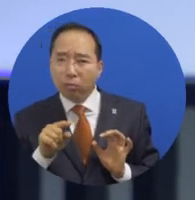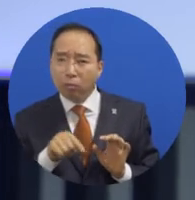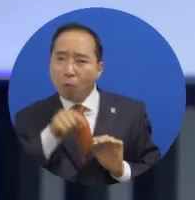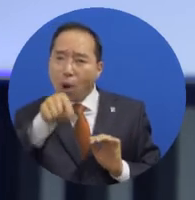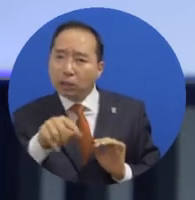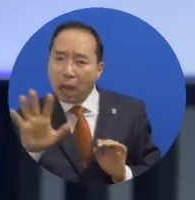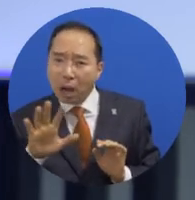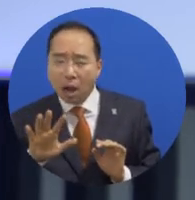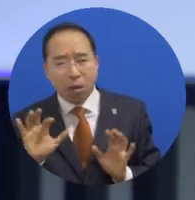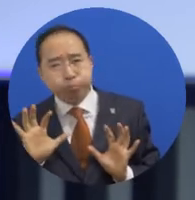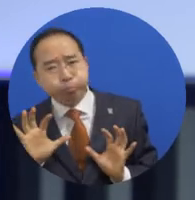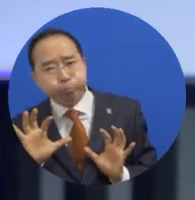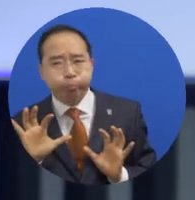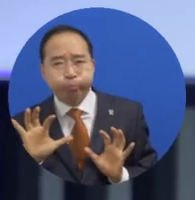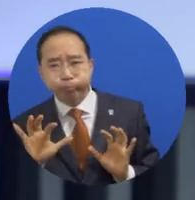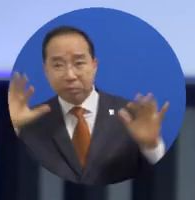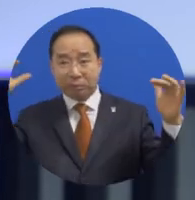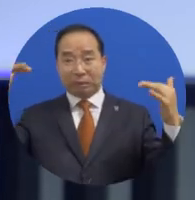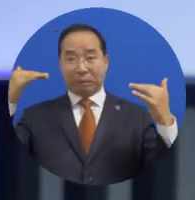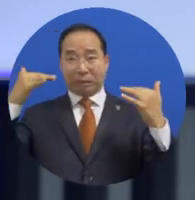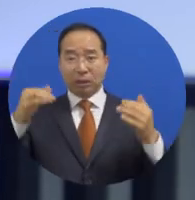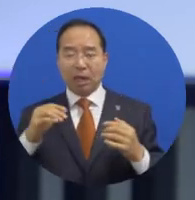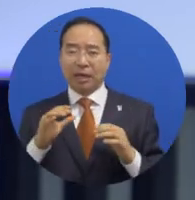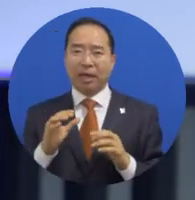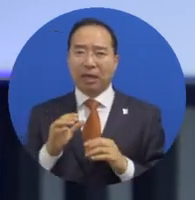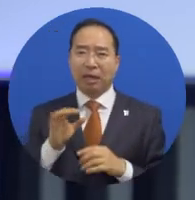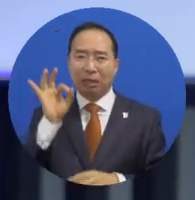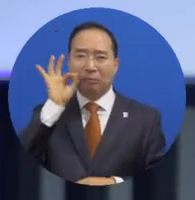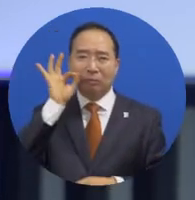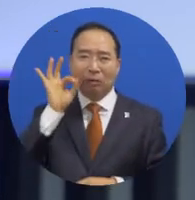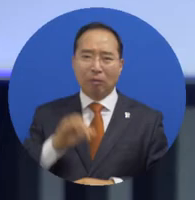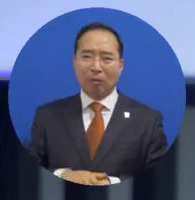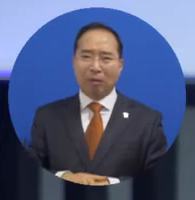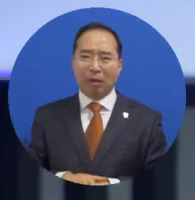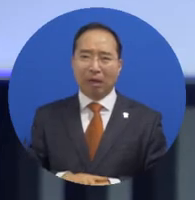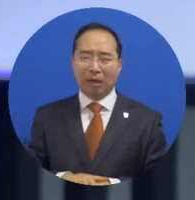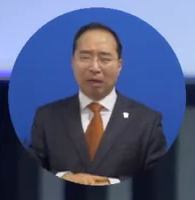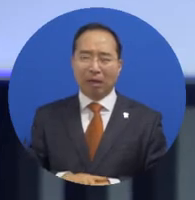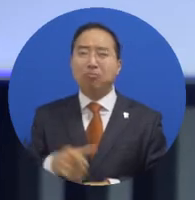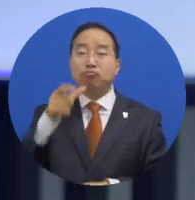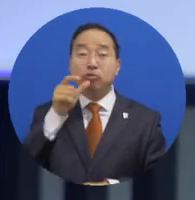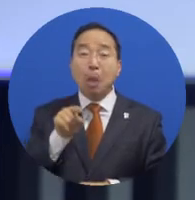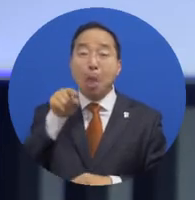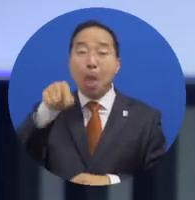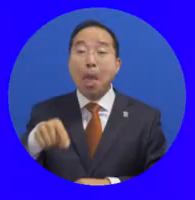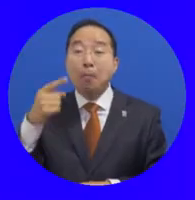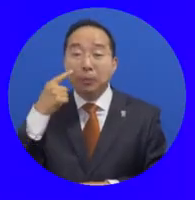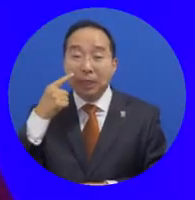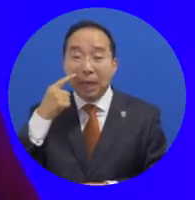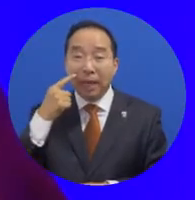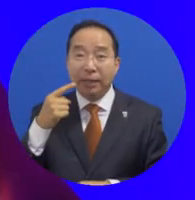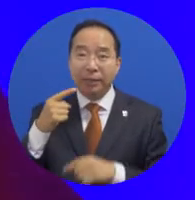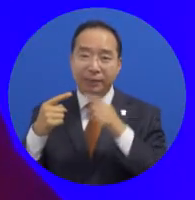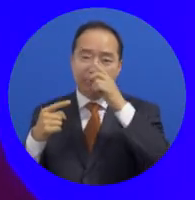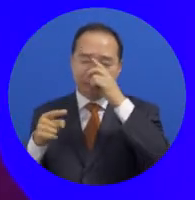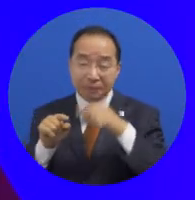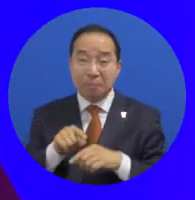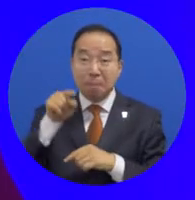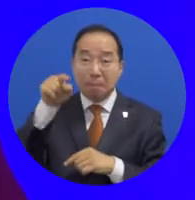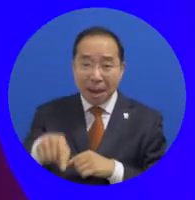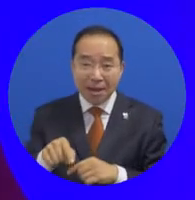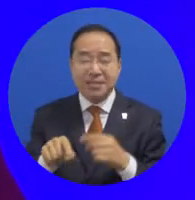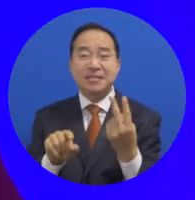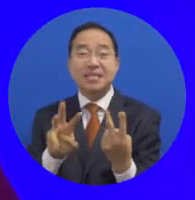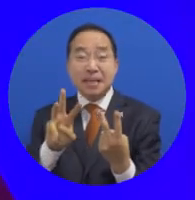시작을 안 하나. 그래서 제가 좀 창피한 생각이 들었어요. 여기까지 왔는데 아무튼 물에는 들어가 보자. 2m도